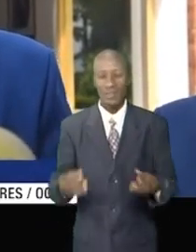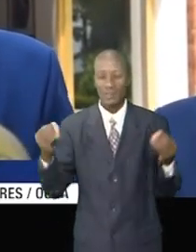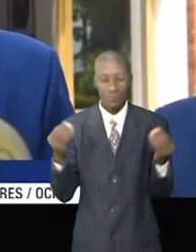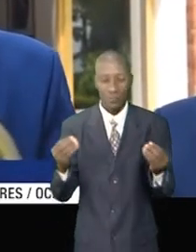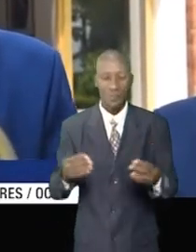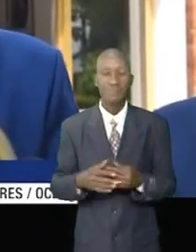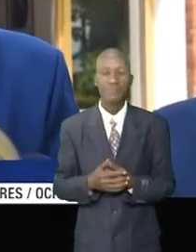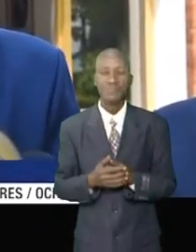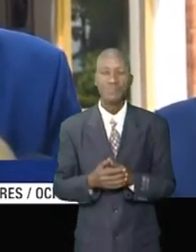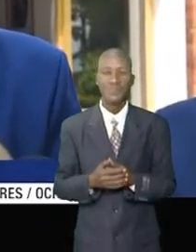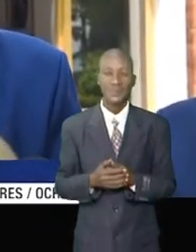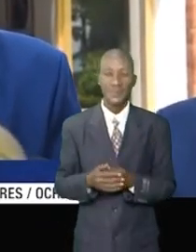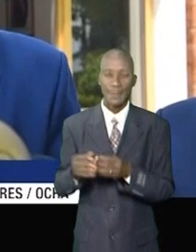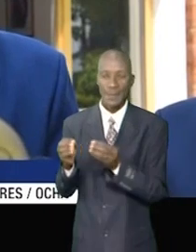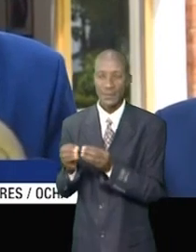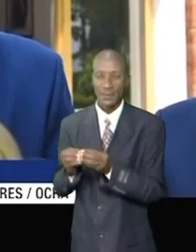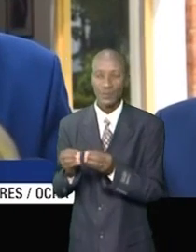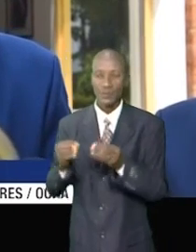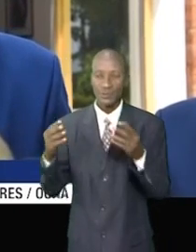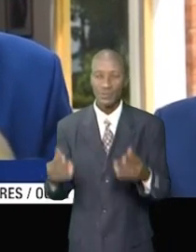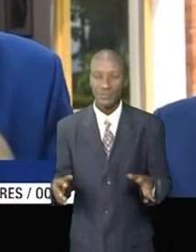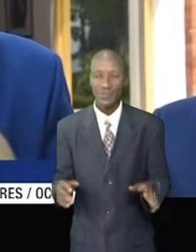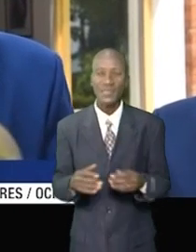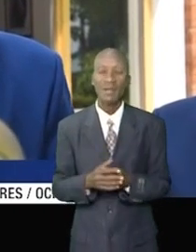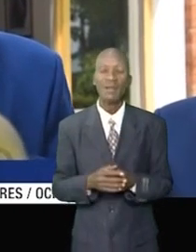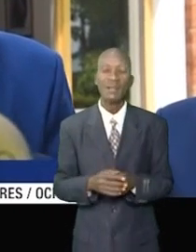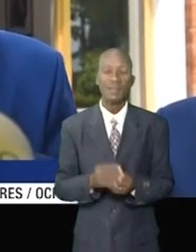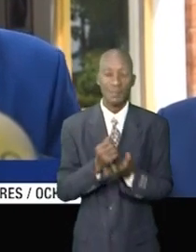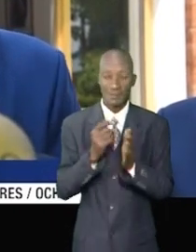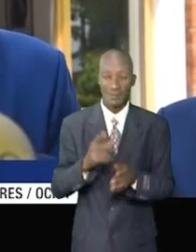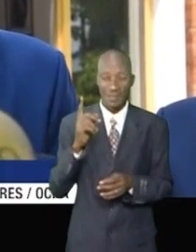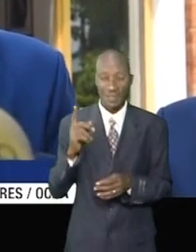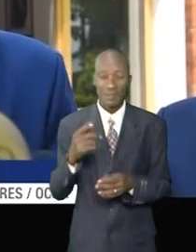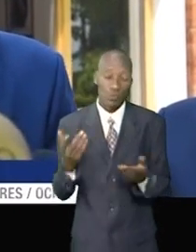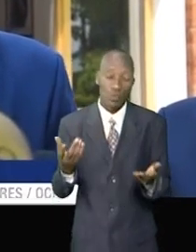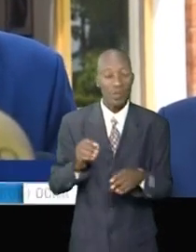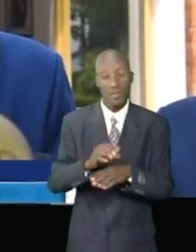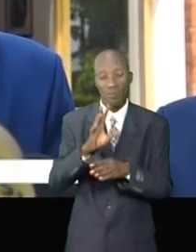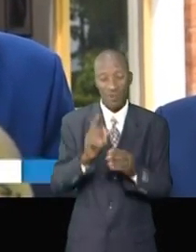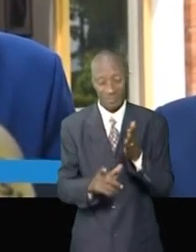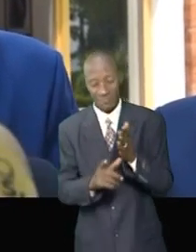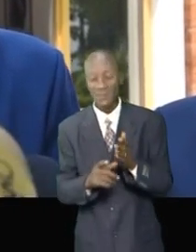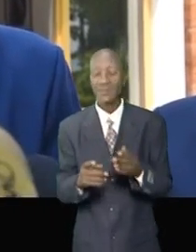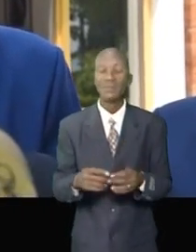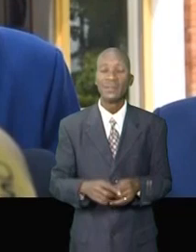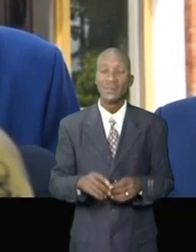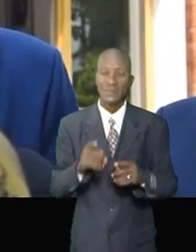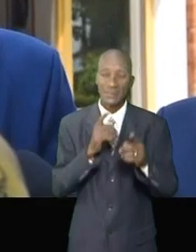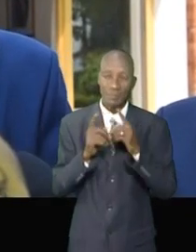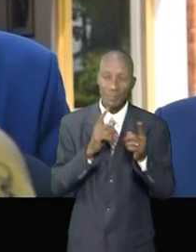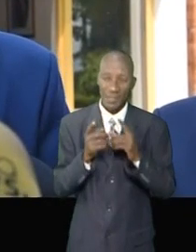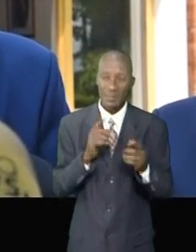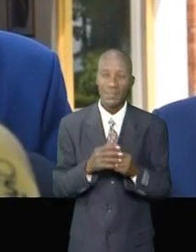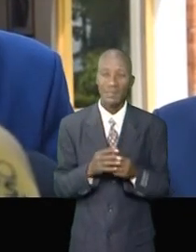respecter les lois et les règles de la République du Congo. Nous le faisons et nous le faisons aussi d'abord pour